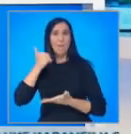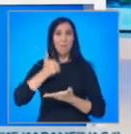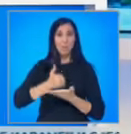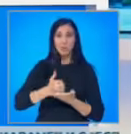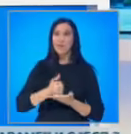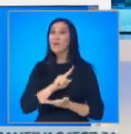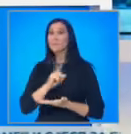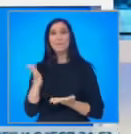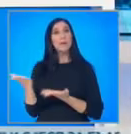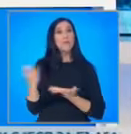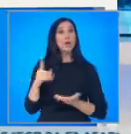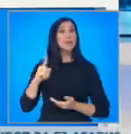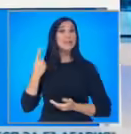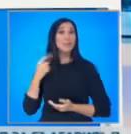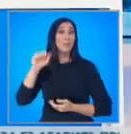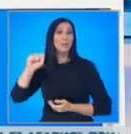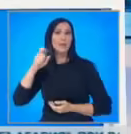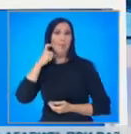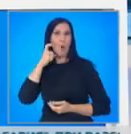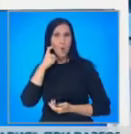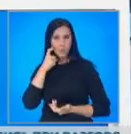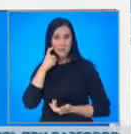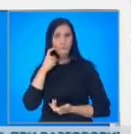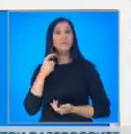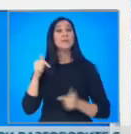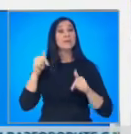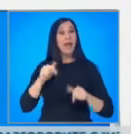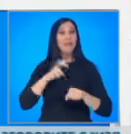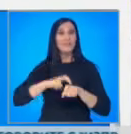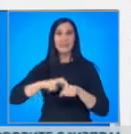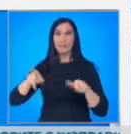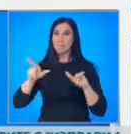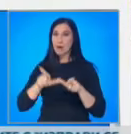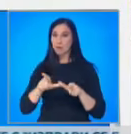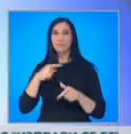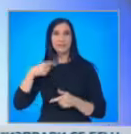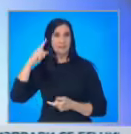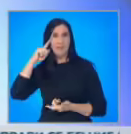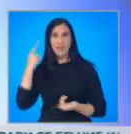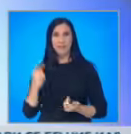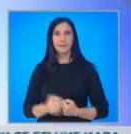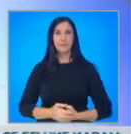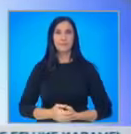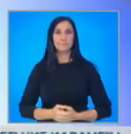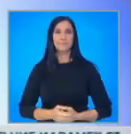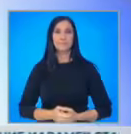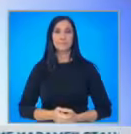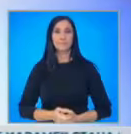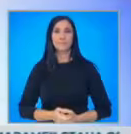постове. Не са поканени само от формацията на Бойко Борисов. Сега Деси Маркова с позициите.